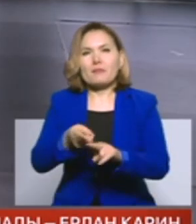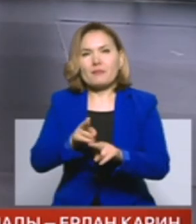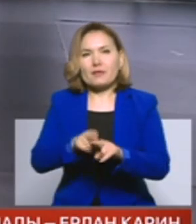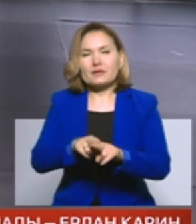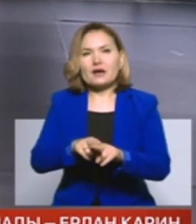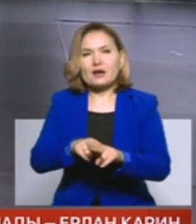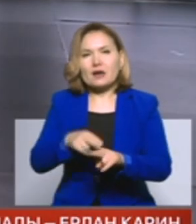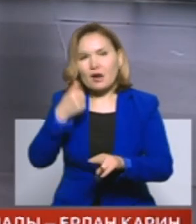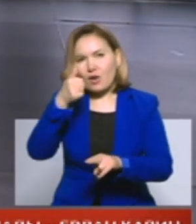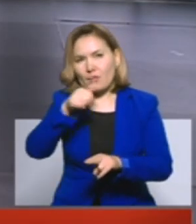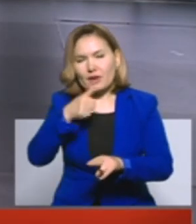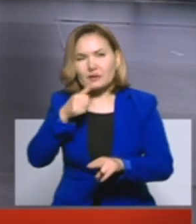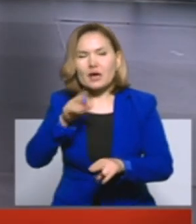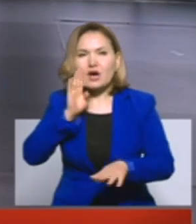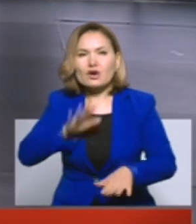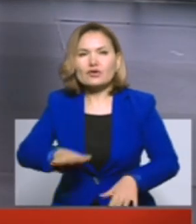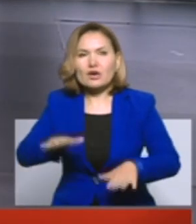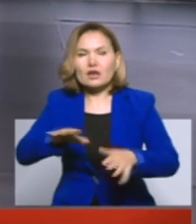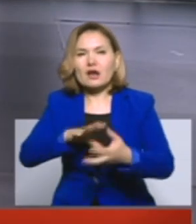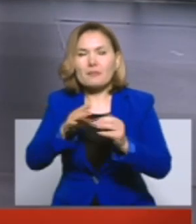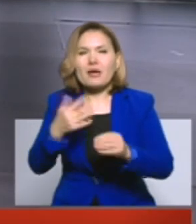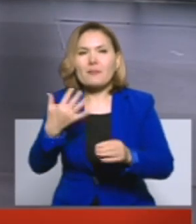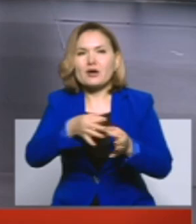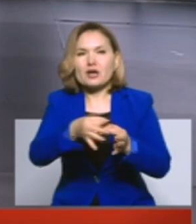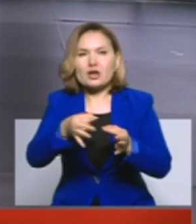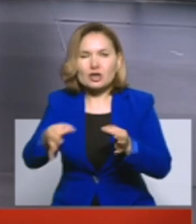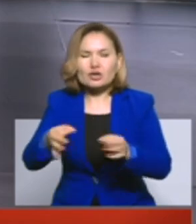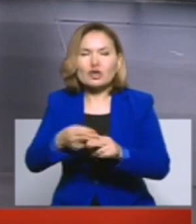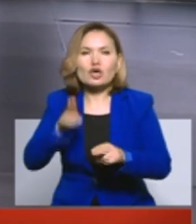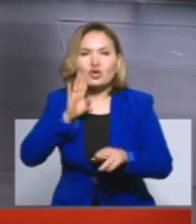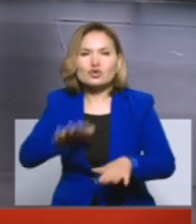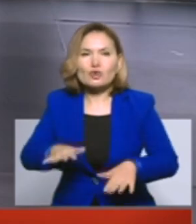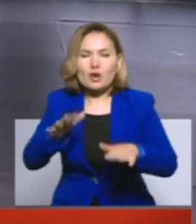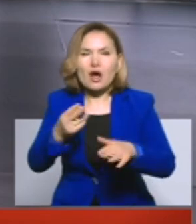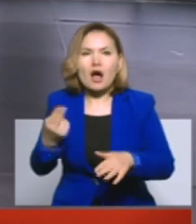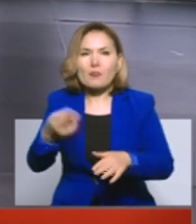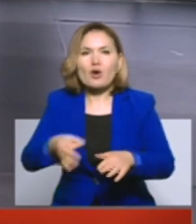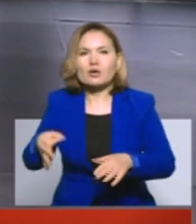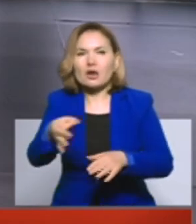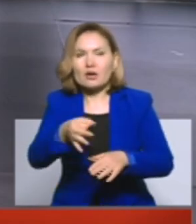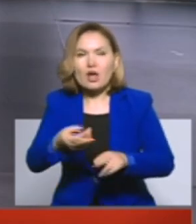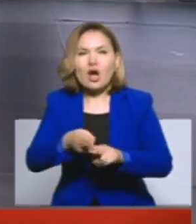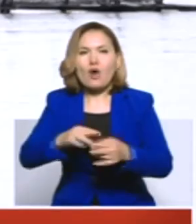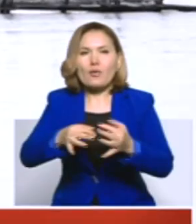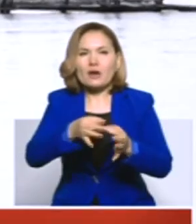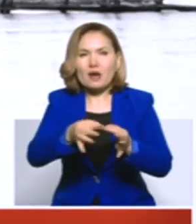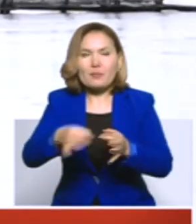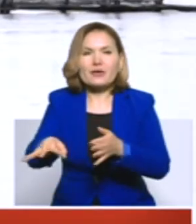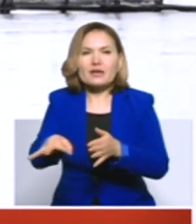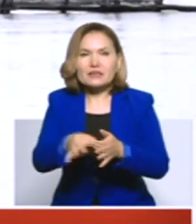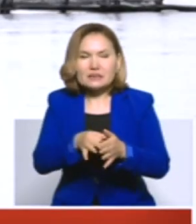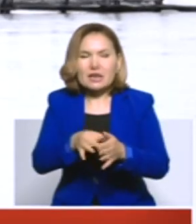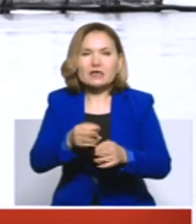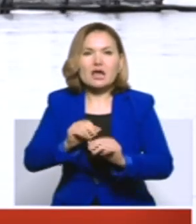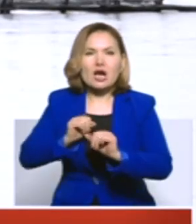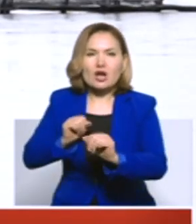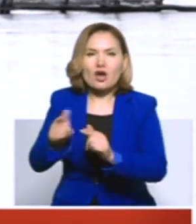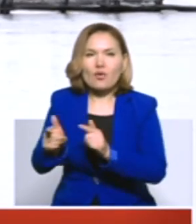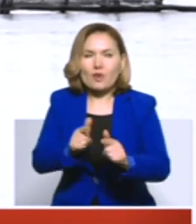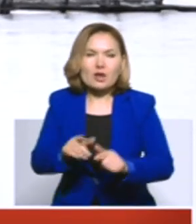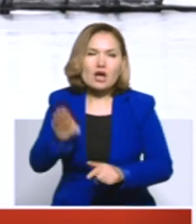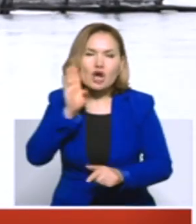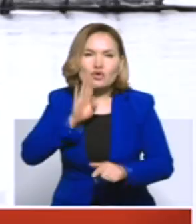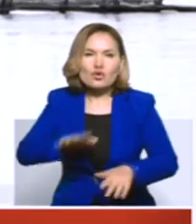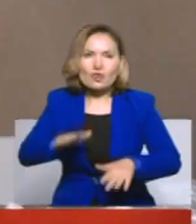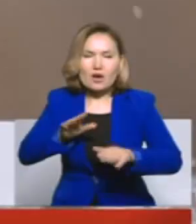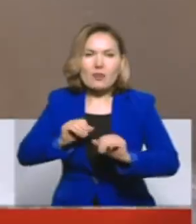Ақмола облысының Зеренді ауданындағы 5 елді мекенді де су басу қаупі бар. Қазір бұл ауылдарда жедел түрде тасқынның алдын алу жұмыстары